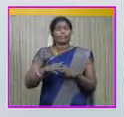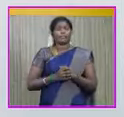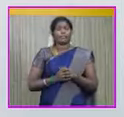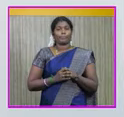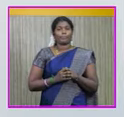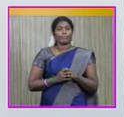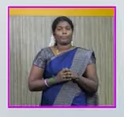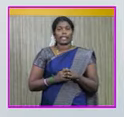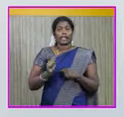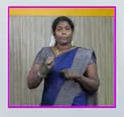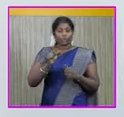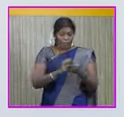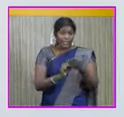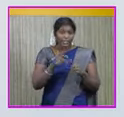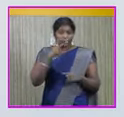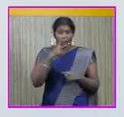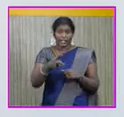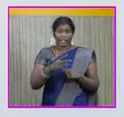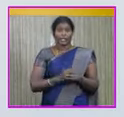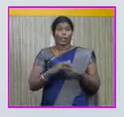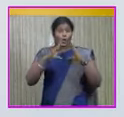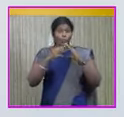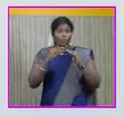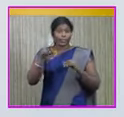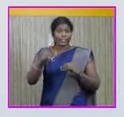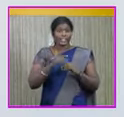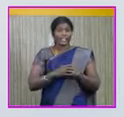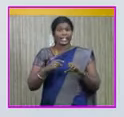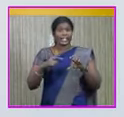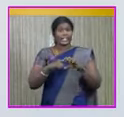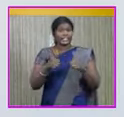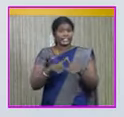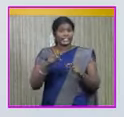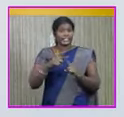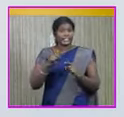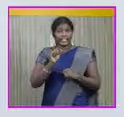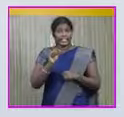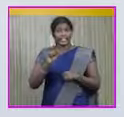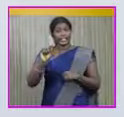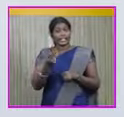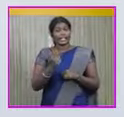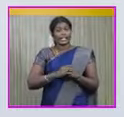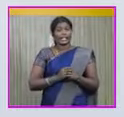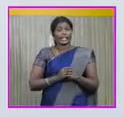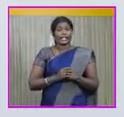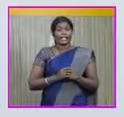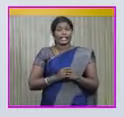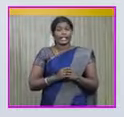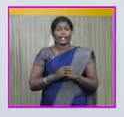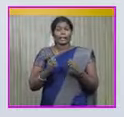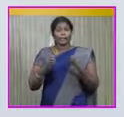அப்போது நம்ம எப்படி எழுதலாம்? இங்கே முக்கோணம் ஈட் கமா முக்கோணம் பன் இல்